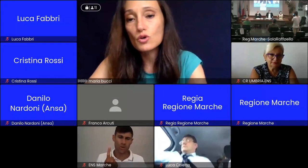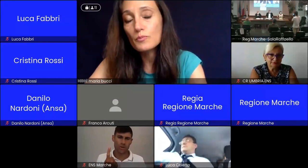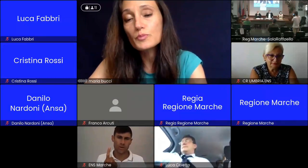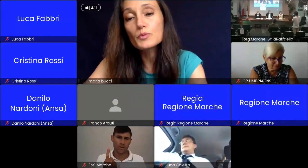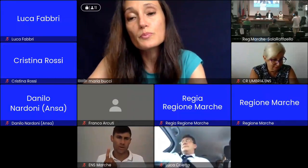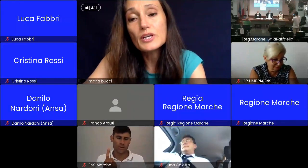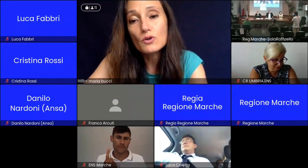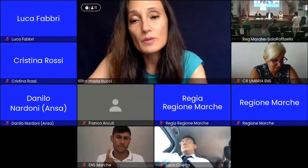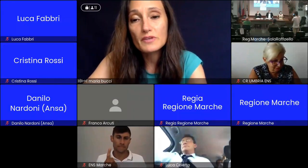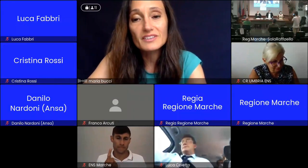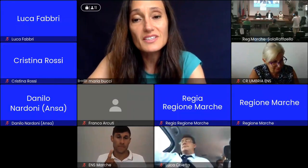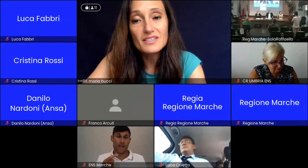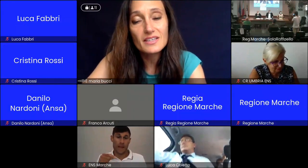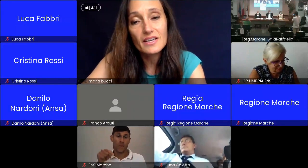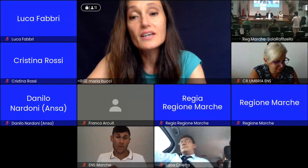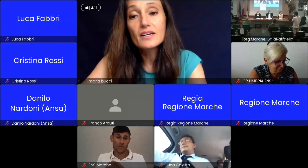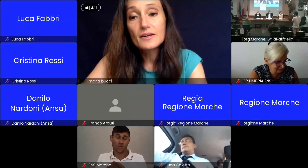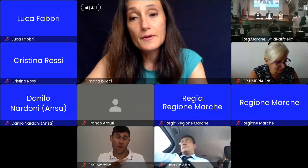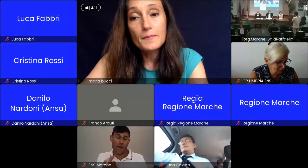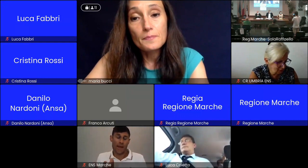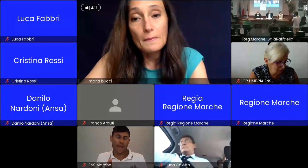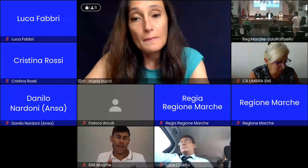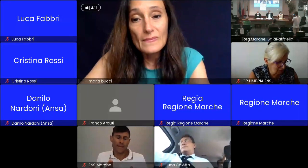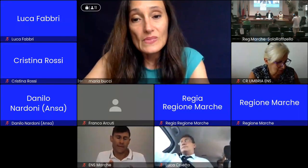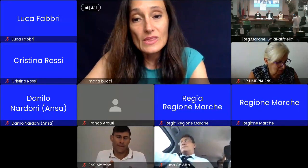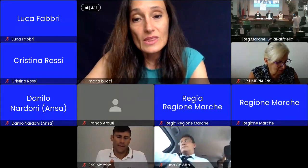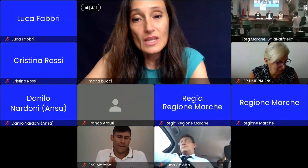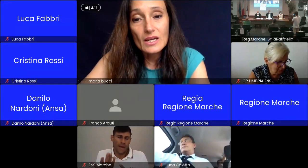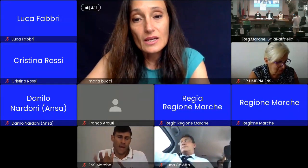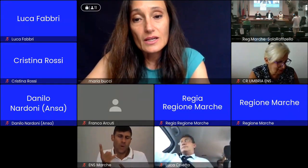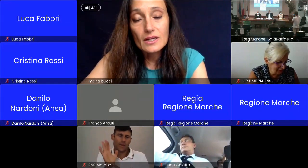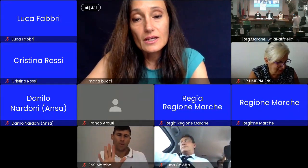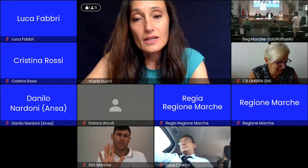associative sono più piccole, privatistiche.